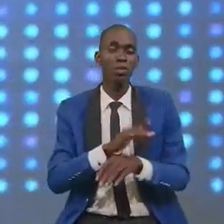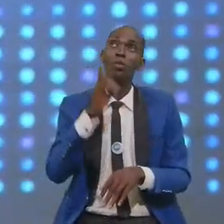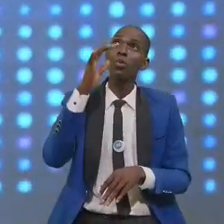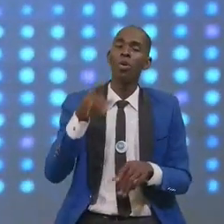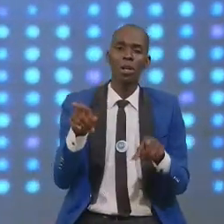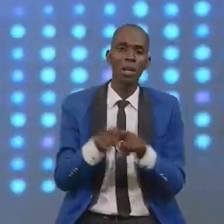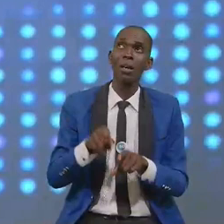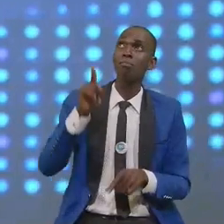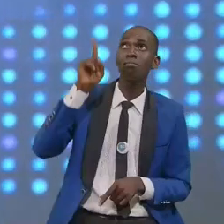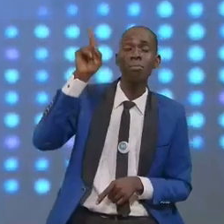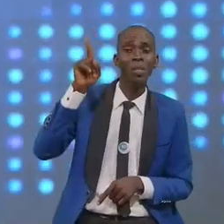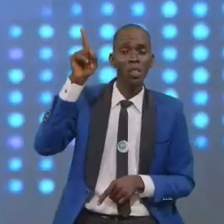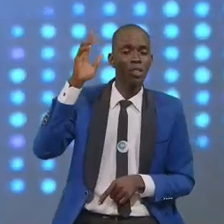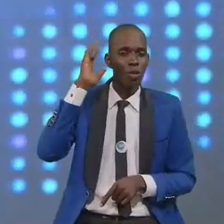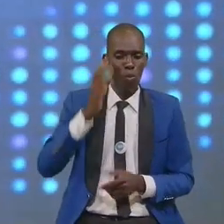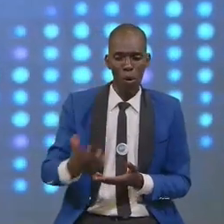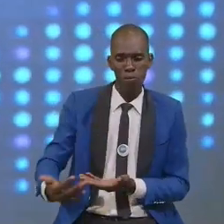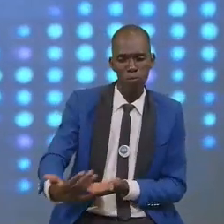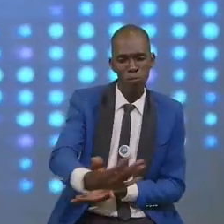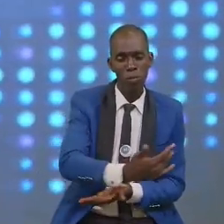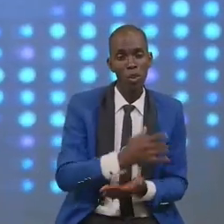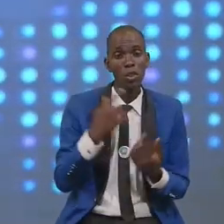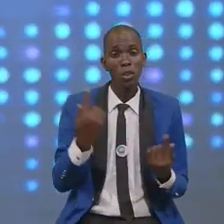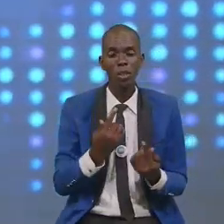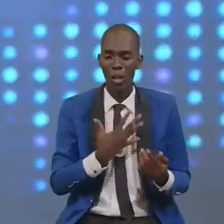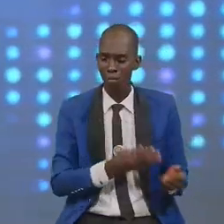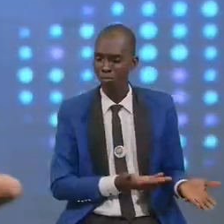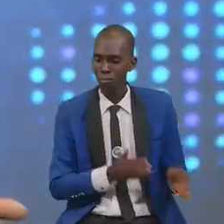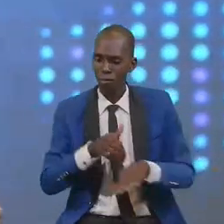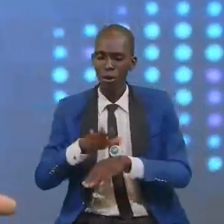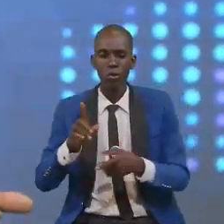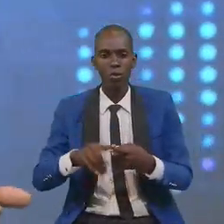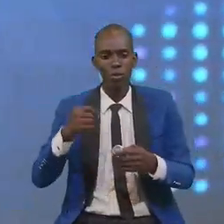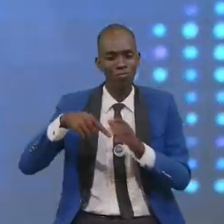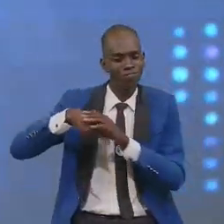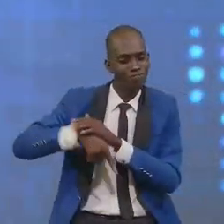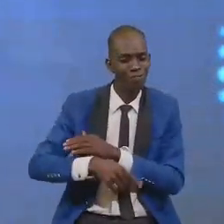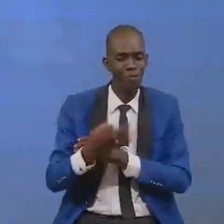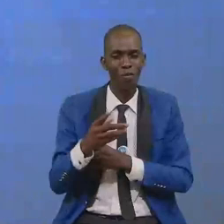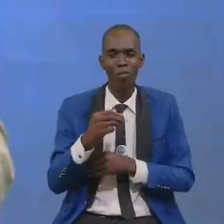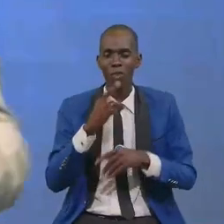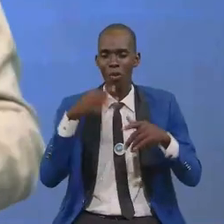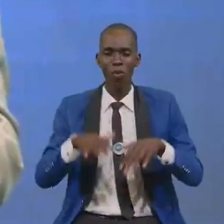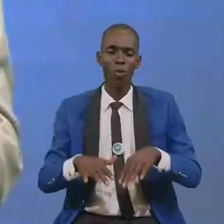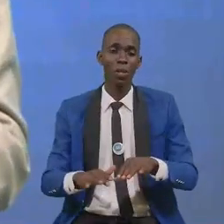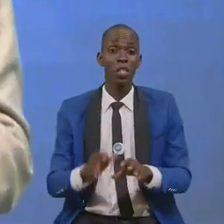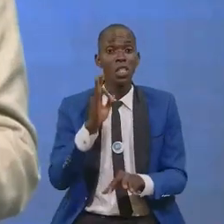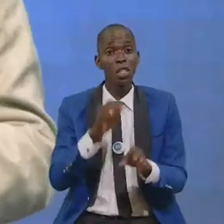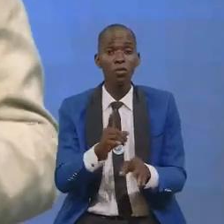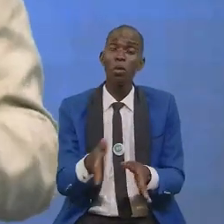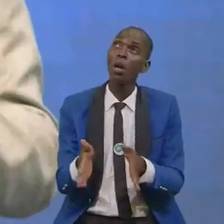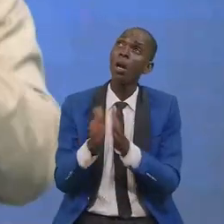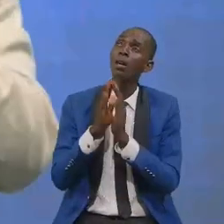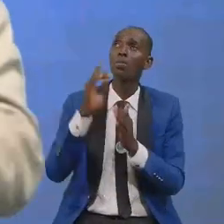lui et il mettra tes péchés dans le fond de la mer si tu dis on veut le pardon et je suis